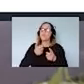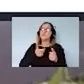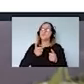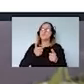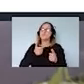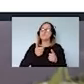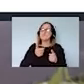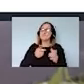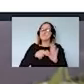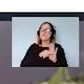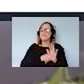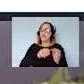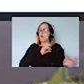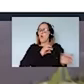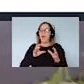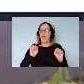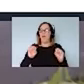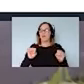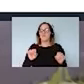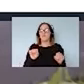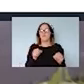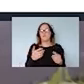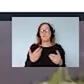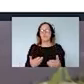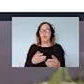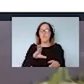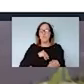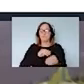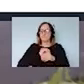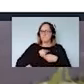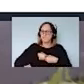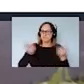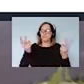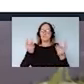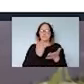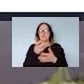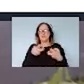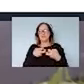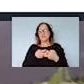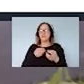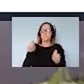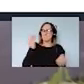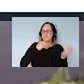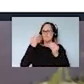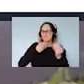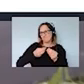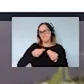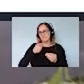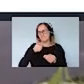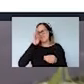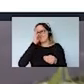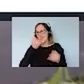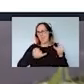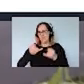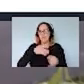będzie od razu aktywny, czyli który będzie multimedialny i w tym wypadku są to symulacje fizyczne i chemiczne,